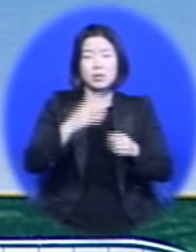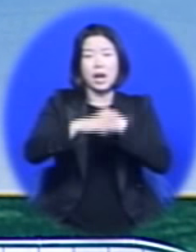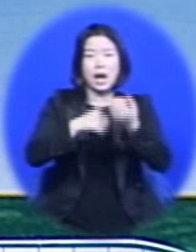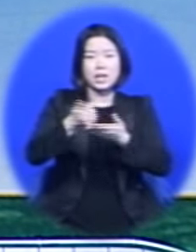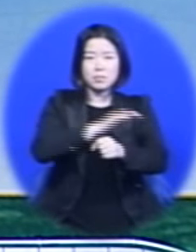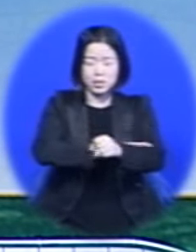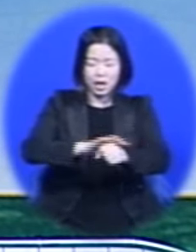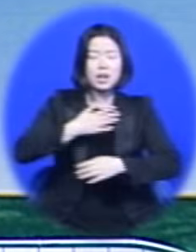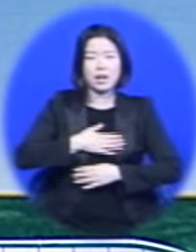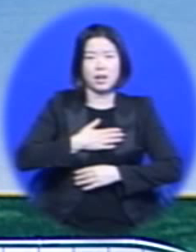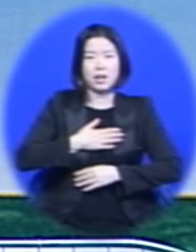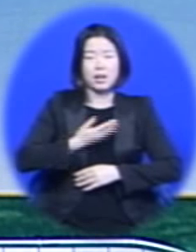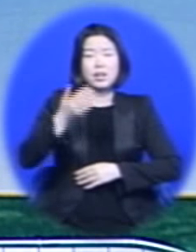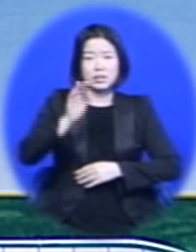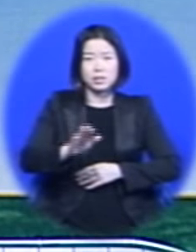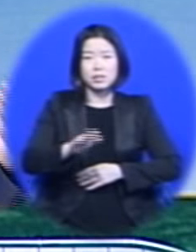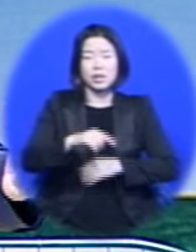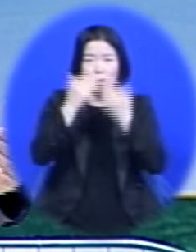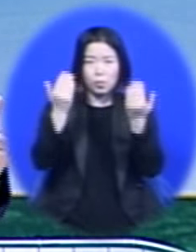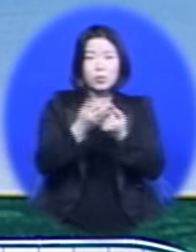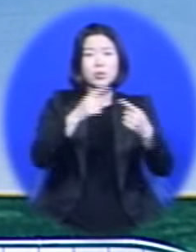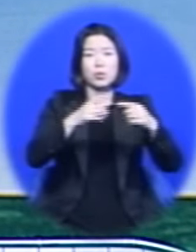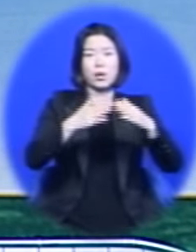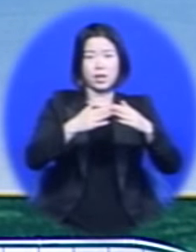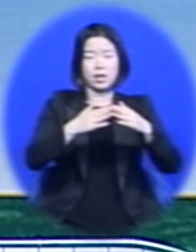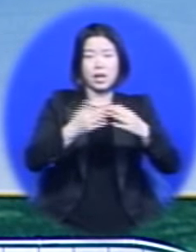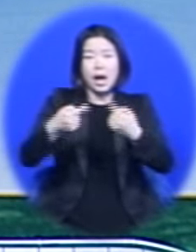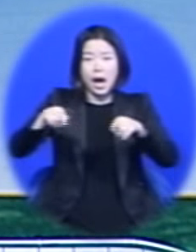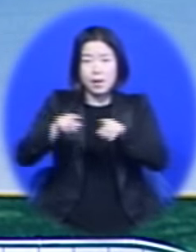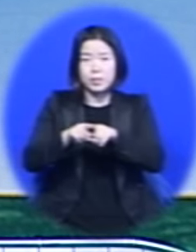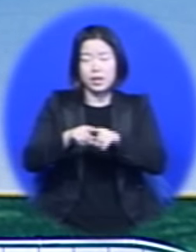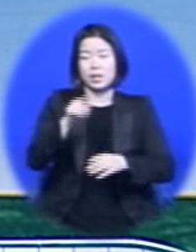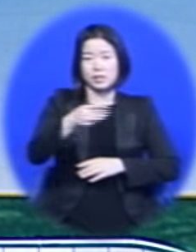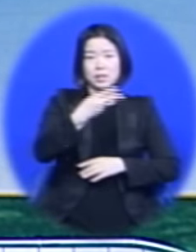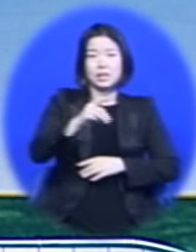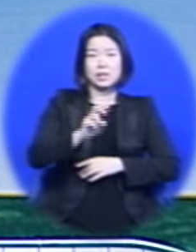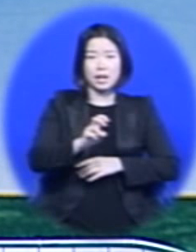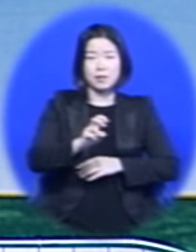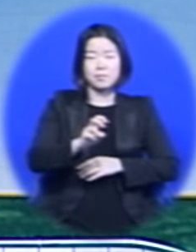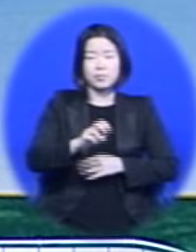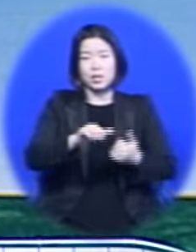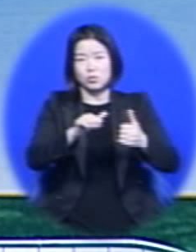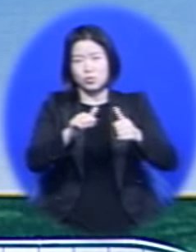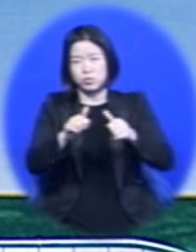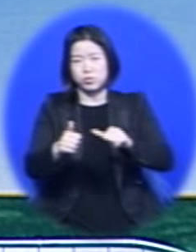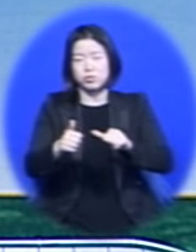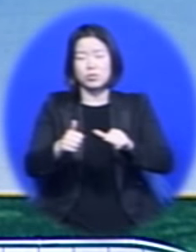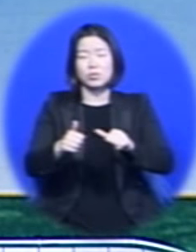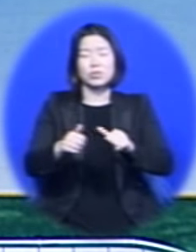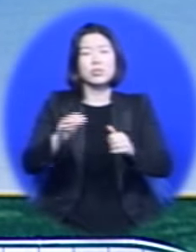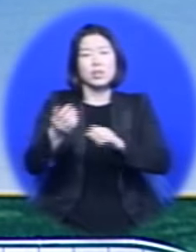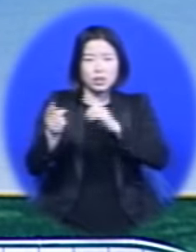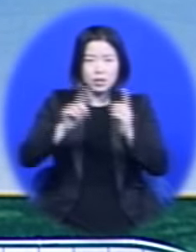않습니까? 그런데 온 교회가 함께 그 탐이 사경에서 다시